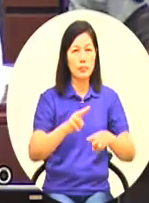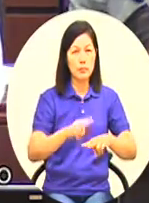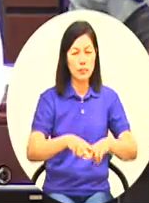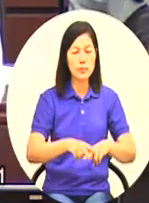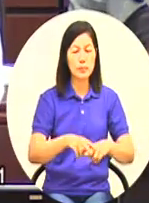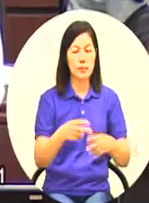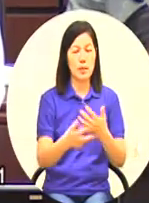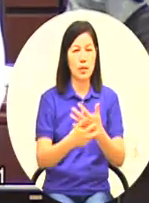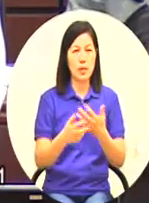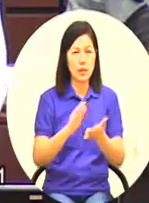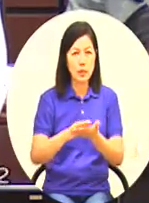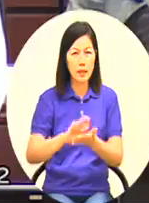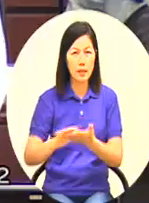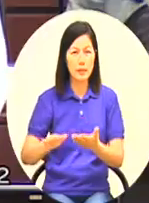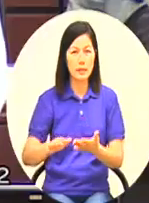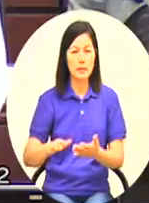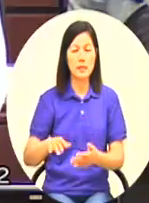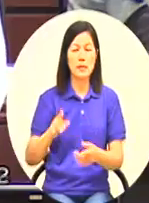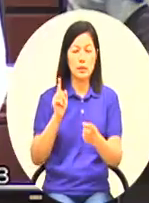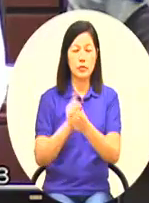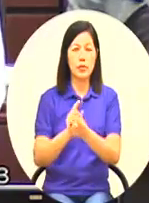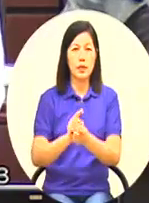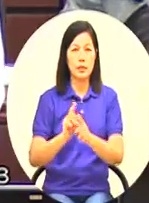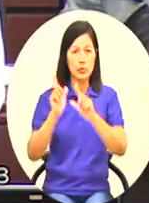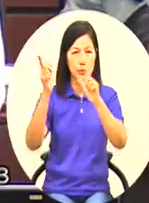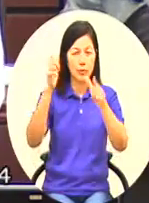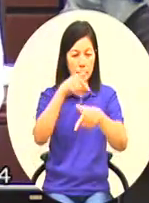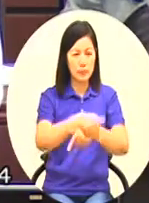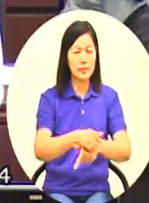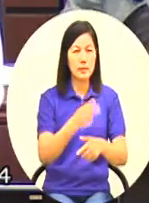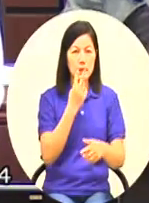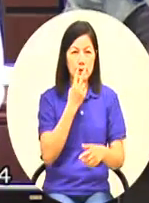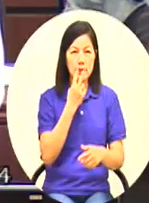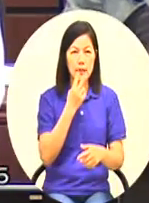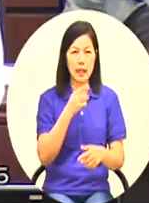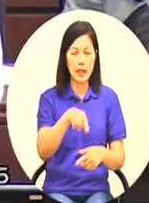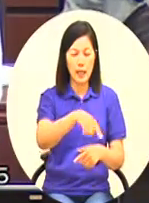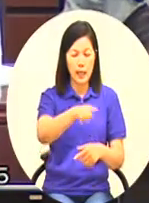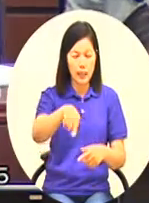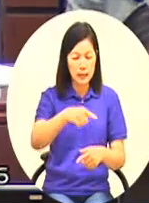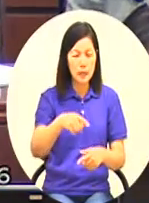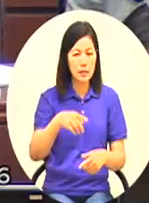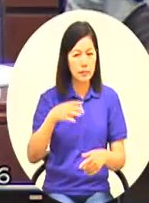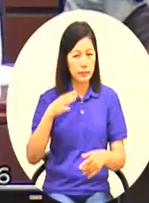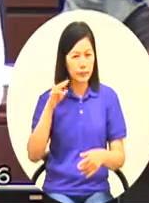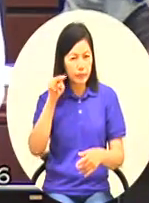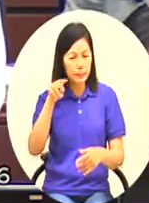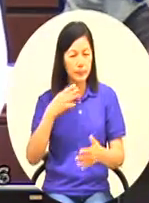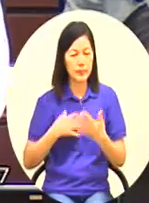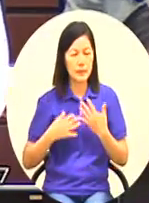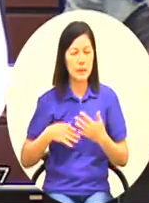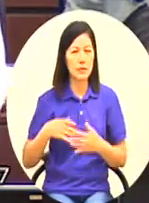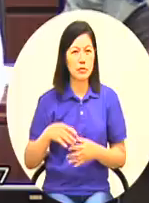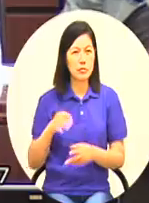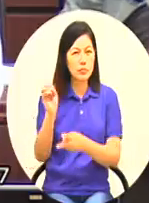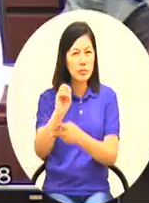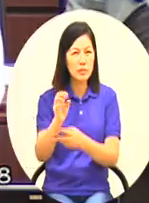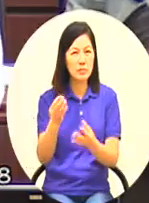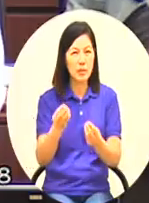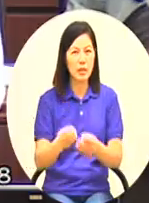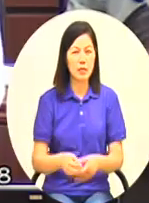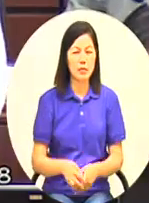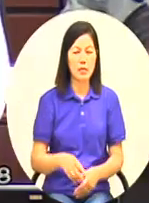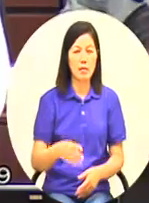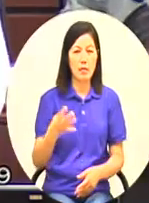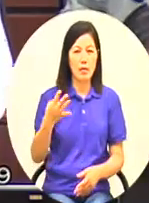前咱对东南亚了解，阮认为讲无可能遐是挂零，吼，啊，像咱一摆四个印尼医工就一个就这吼，